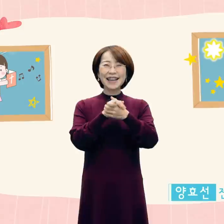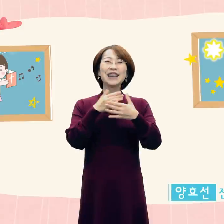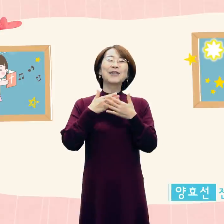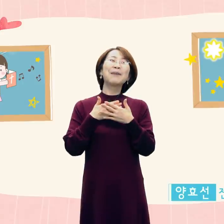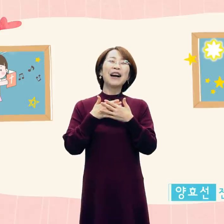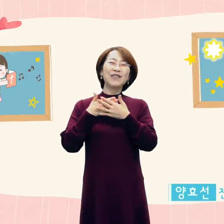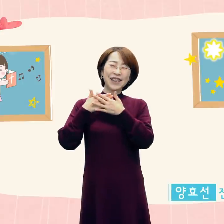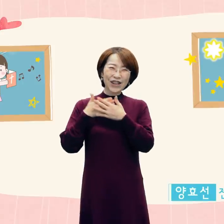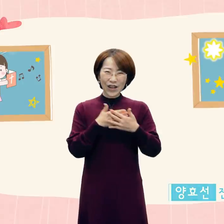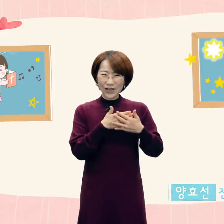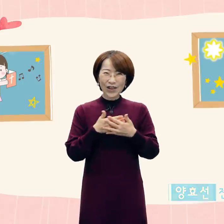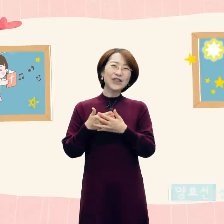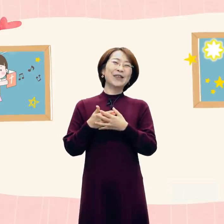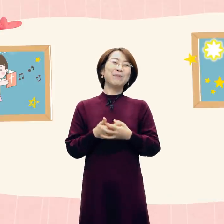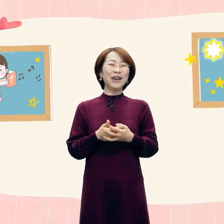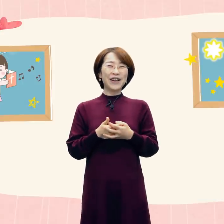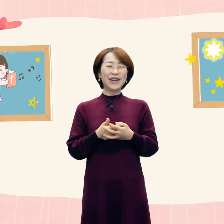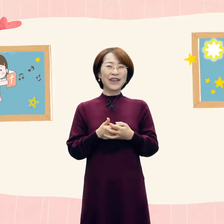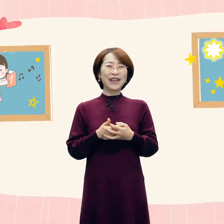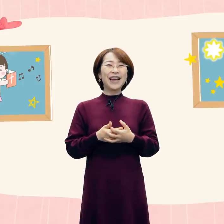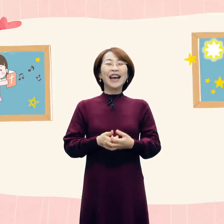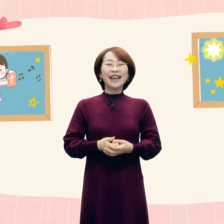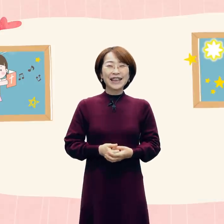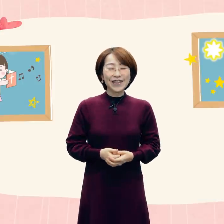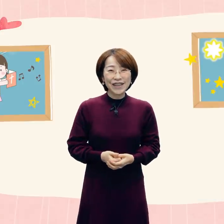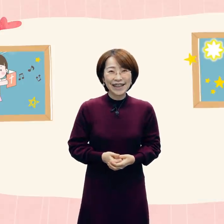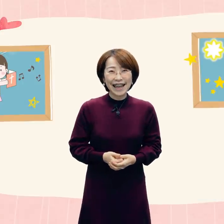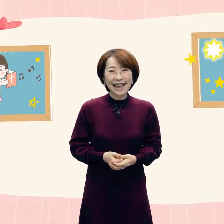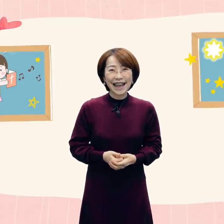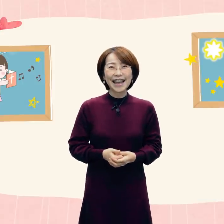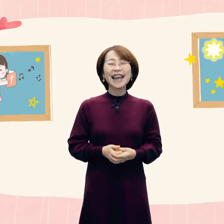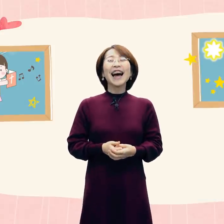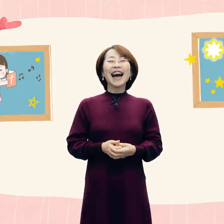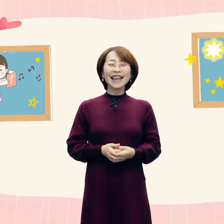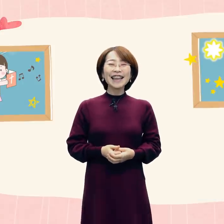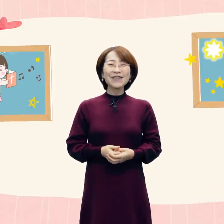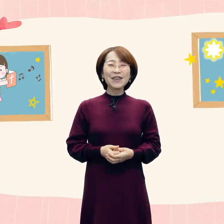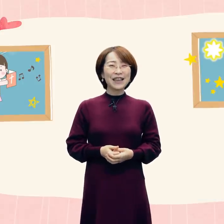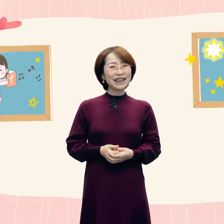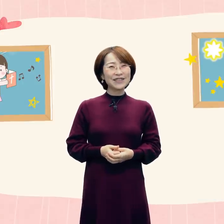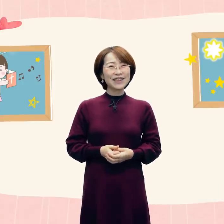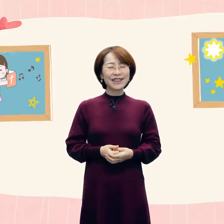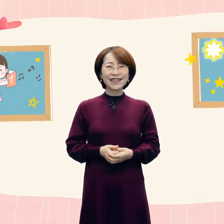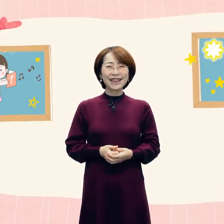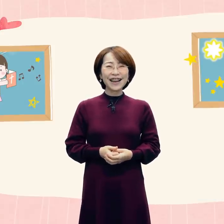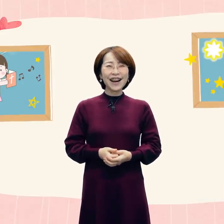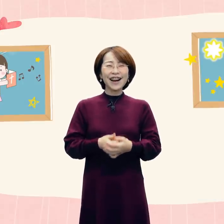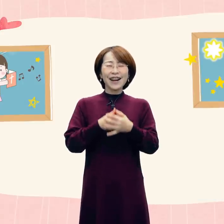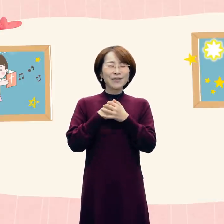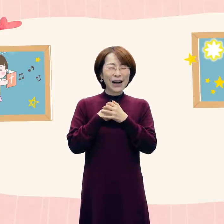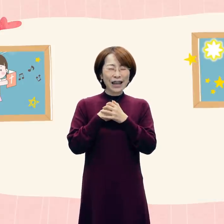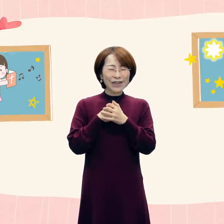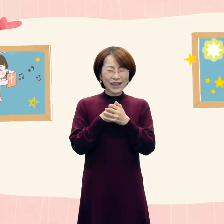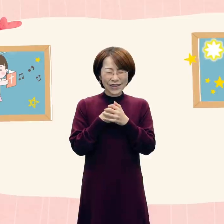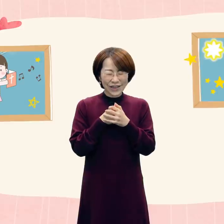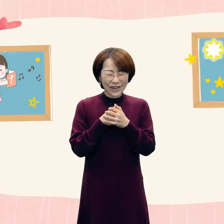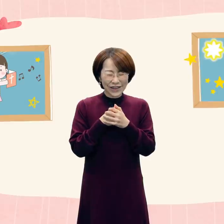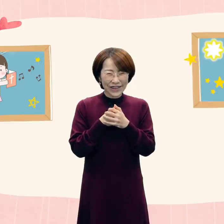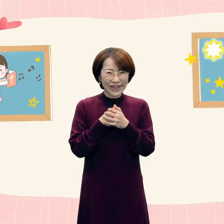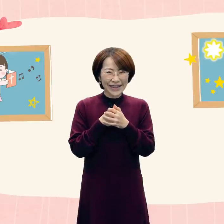기도하니까 마음이 너무너무 기뻐요. 그리고 이 시간에 하나님의 말씀을 들으니까